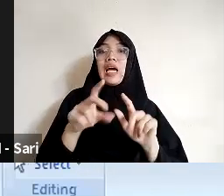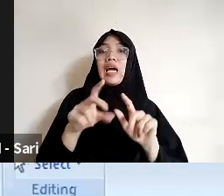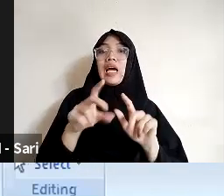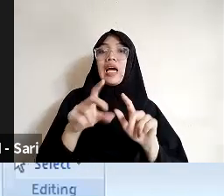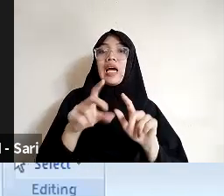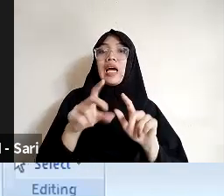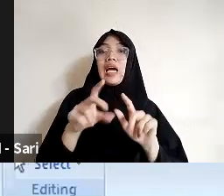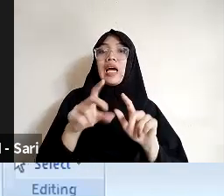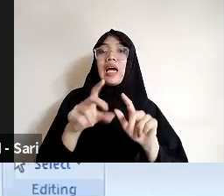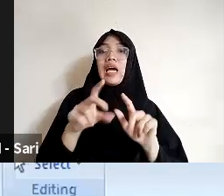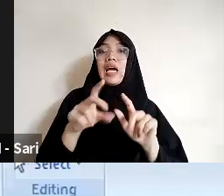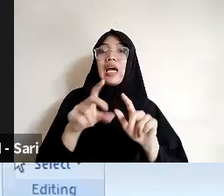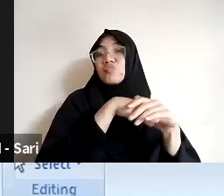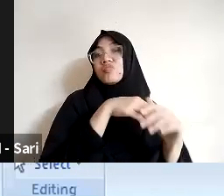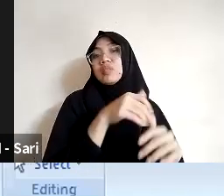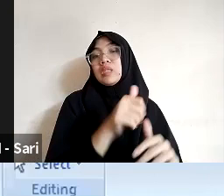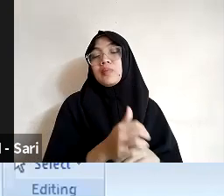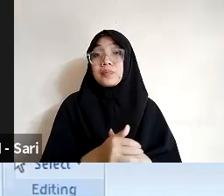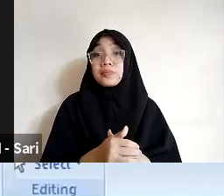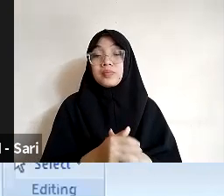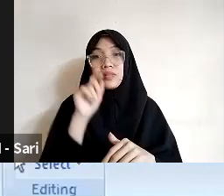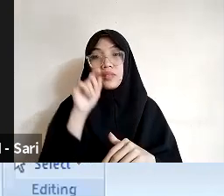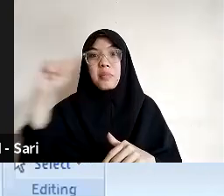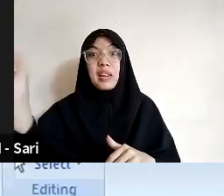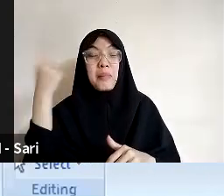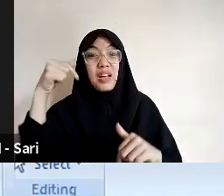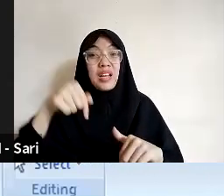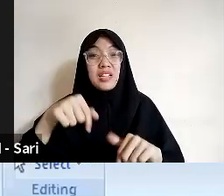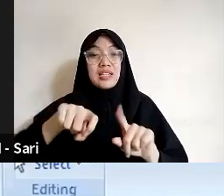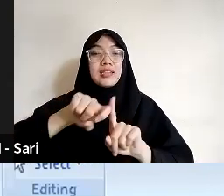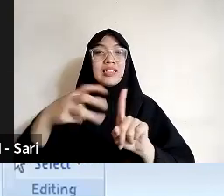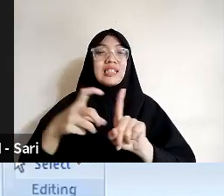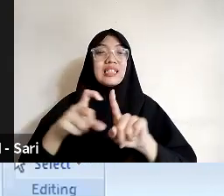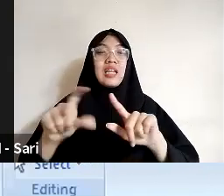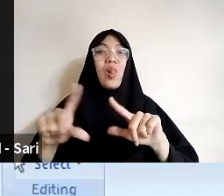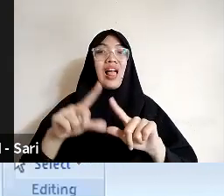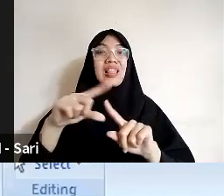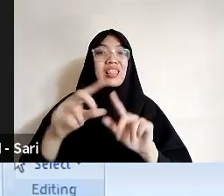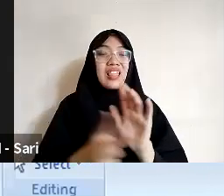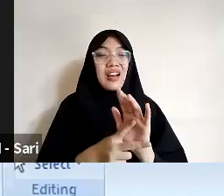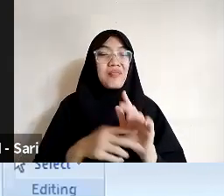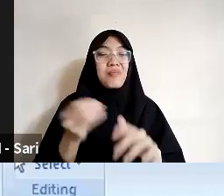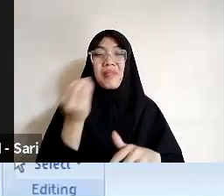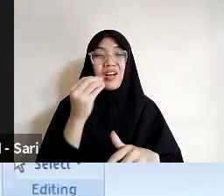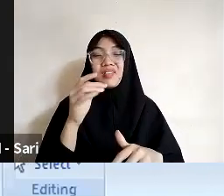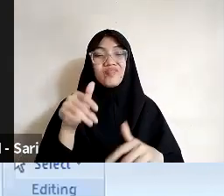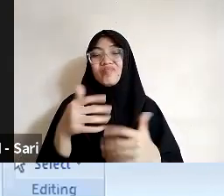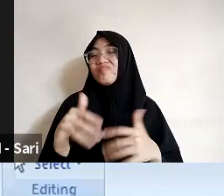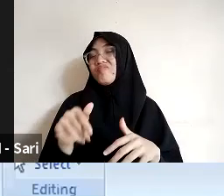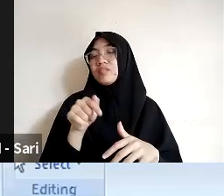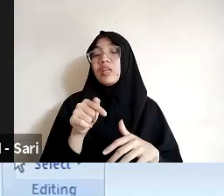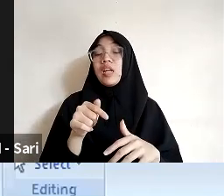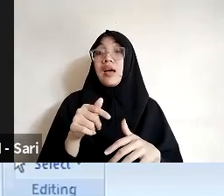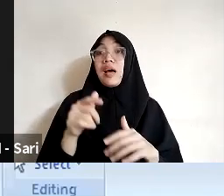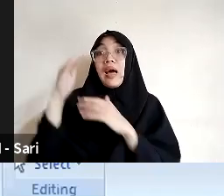sulit untuk diucapkan oleh pemerintah hari ini adalah kedaulatan pangan. Padahal masyarakat di tingkat bawah justru itu yang kemudian diharapkan.